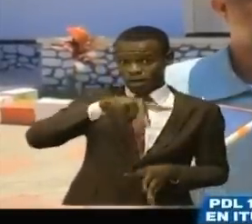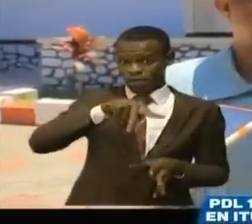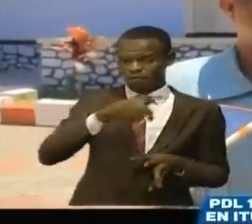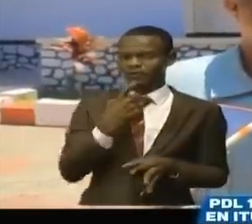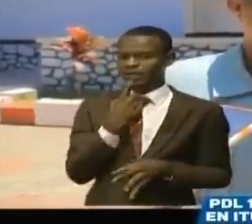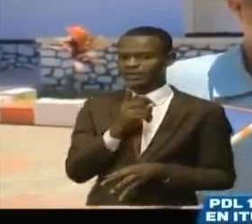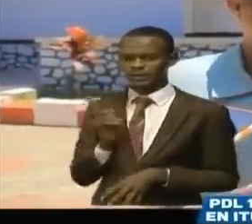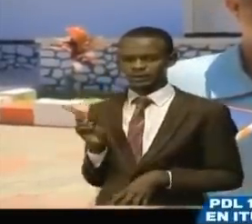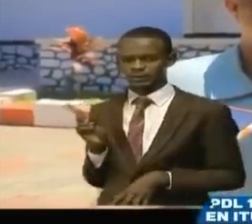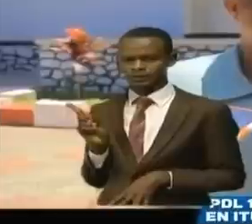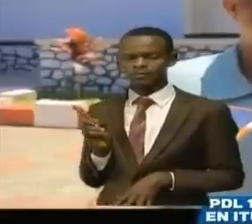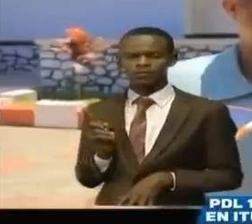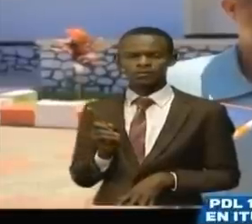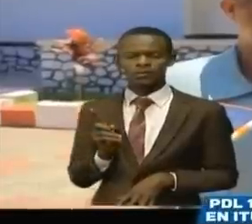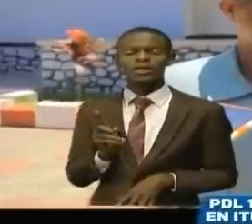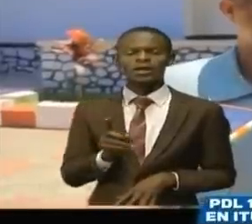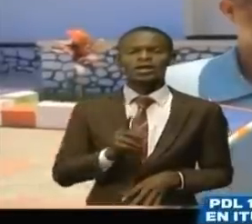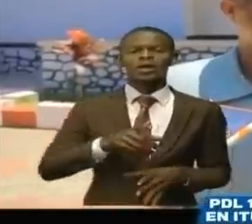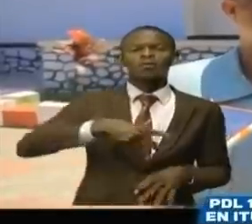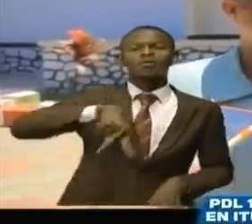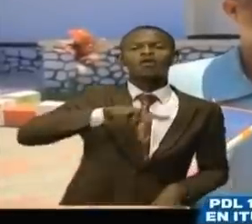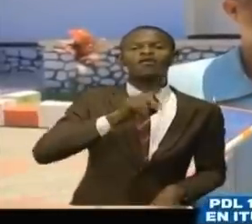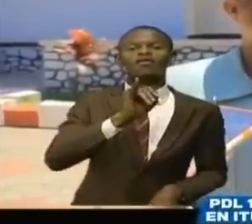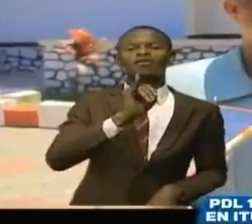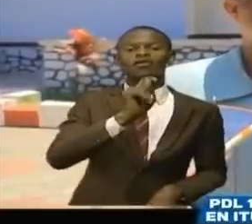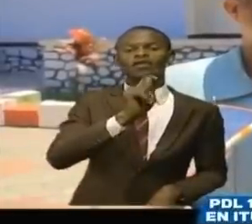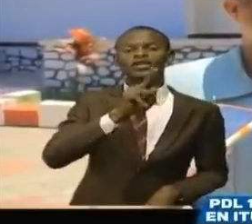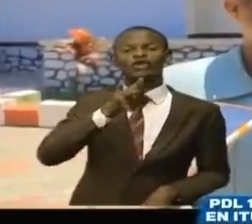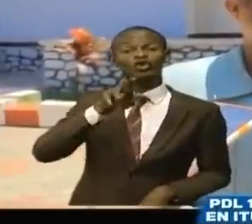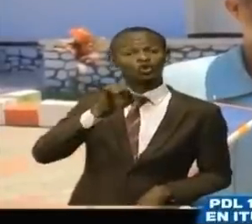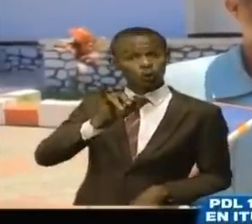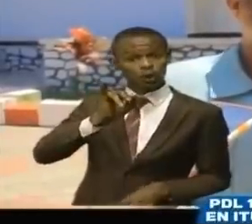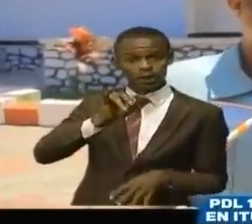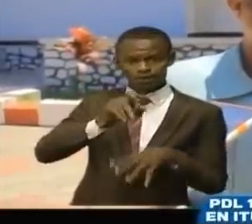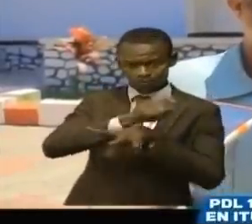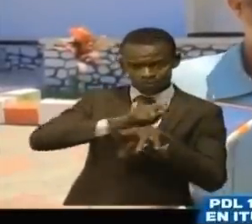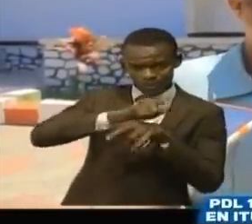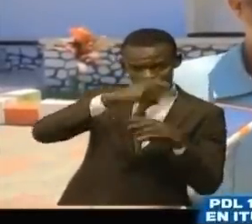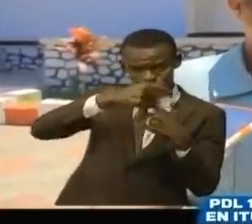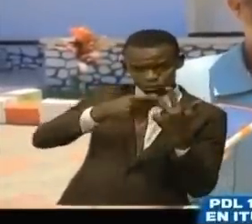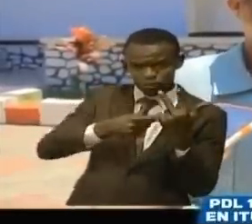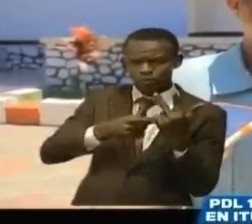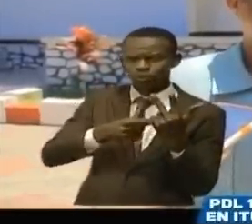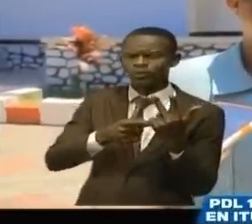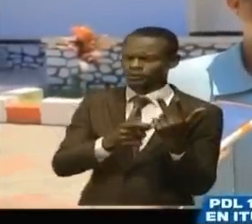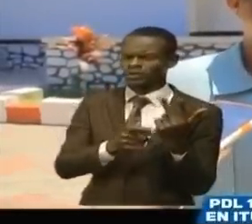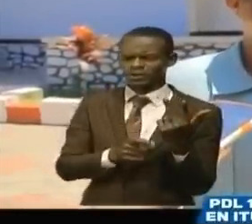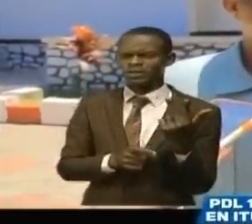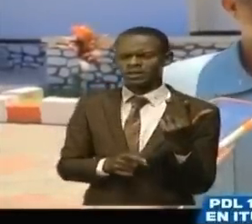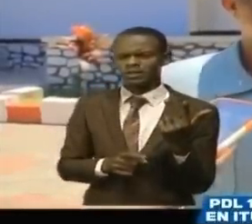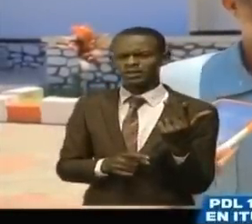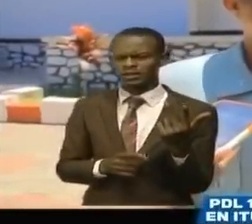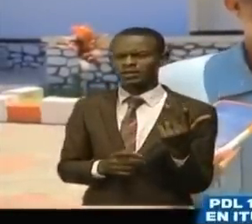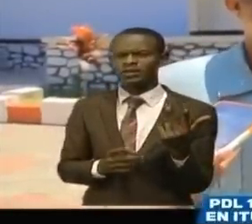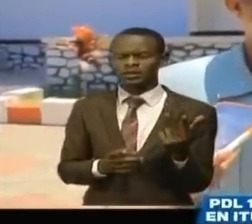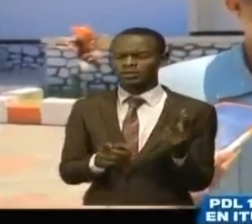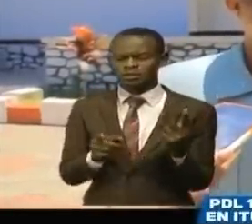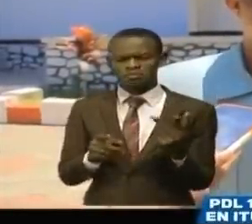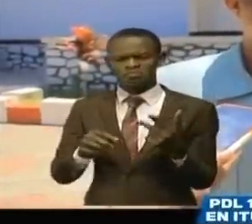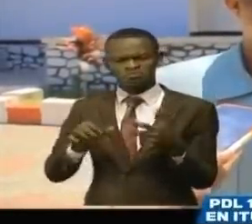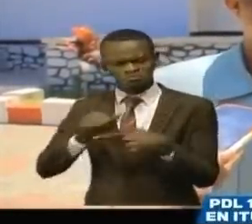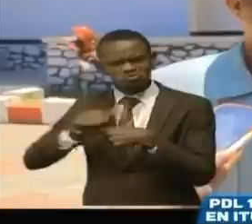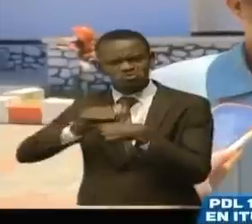territoires. Avec le taux de réalisation et le taux d'exécution, mais aussi en termes de réception des